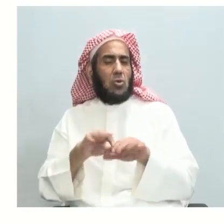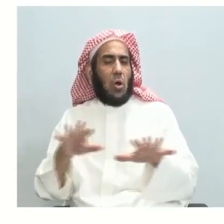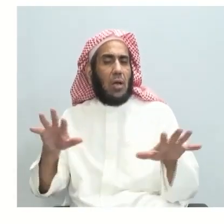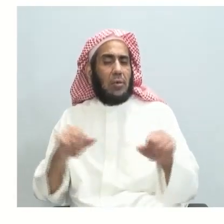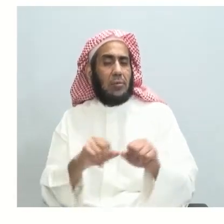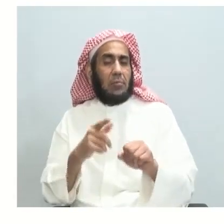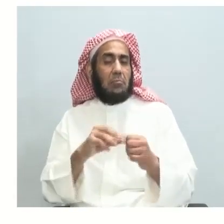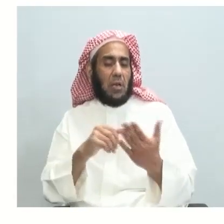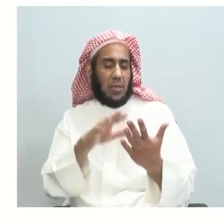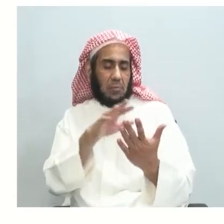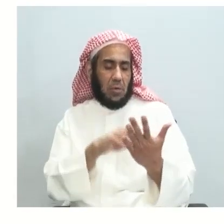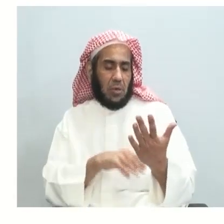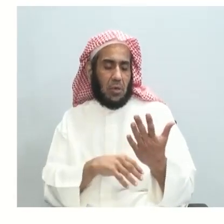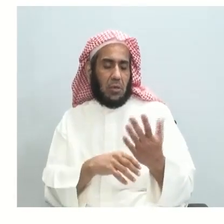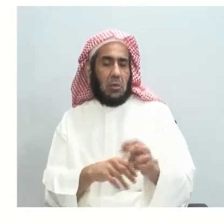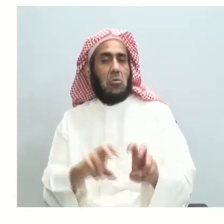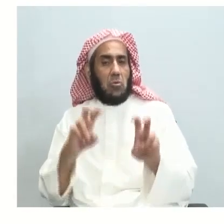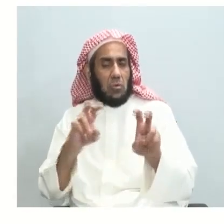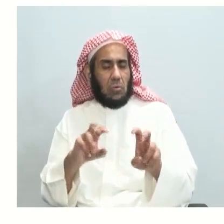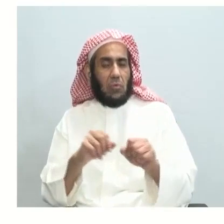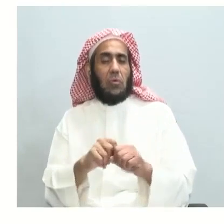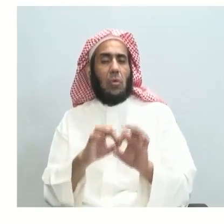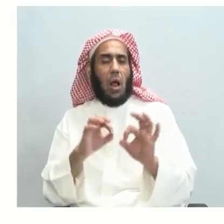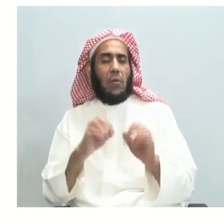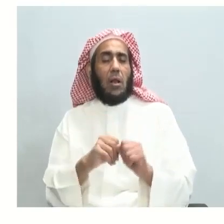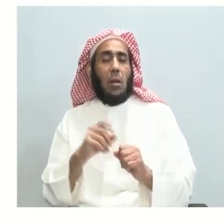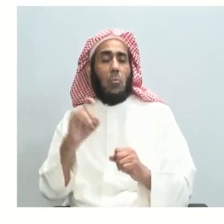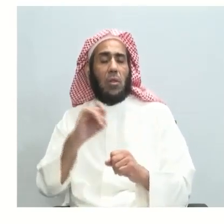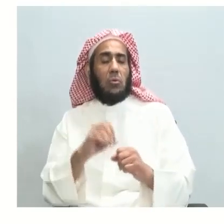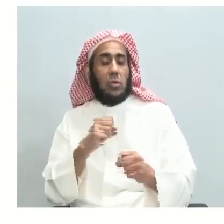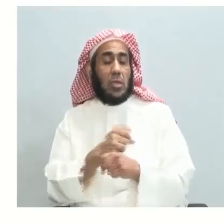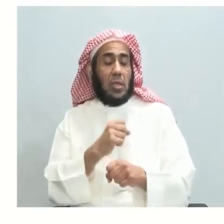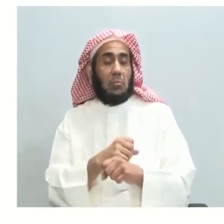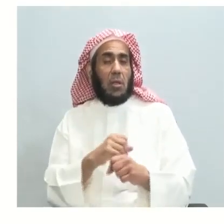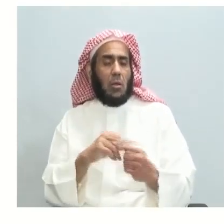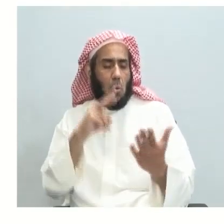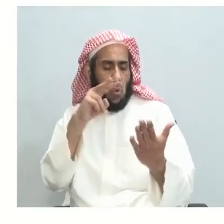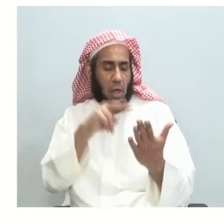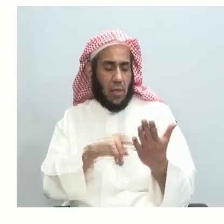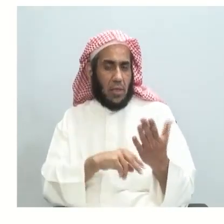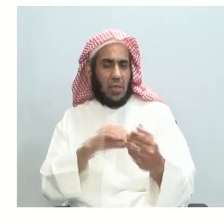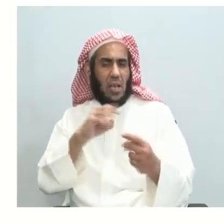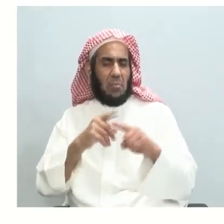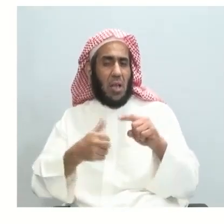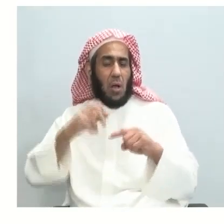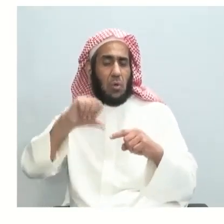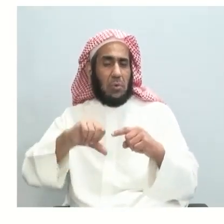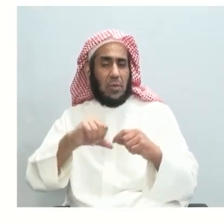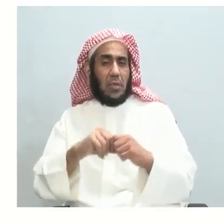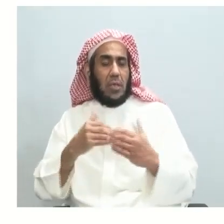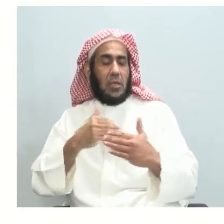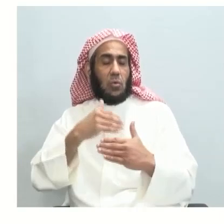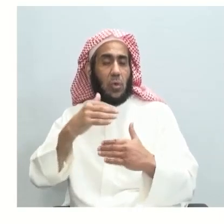وبالتالي من خلال استبانه تسيطر عليها المنظمه وبالتاكيد تستخدم هذه المنشاه الملاحظات سواء الايجابيه والسلبيه